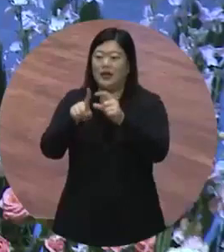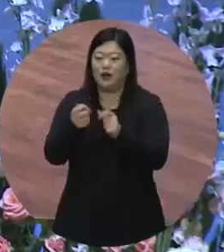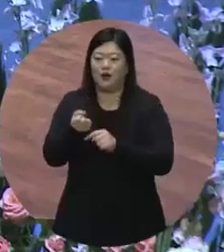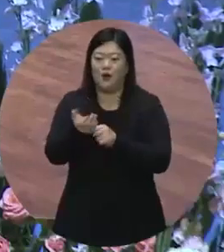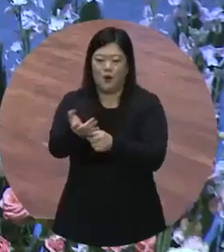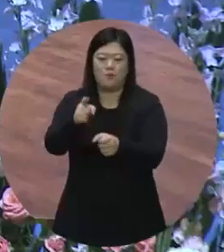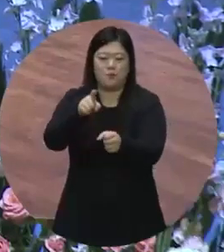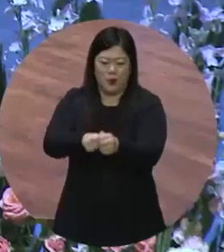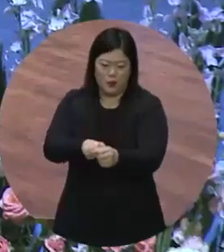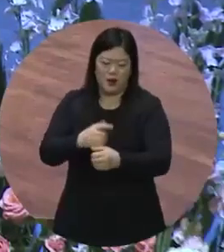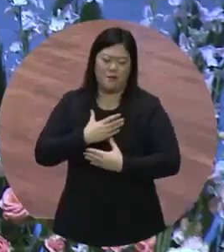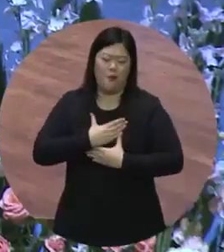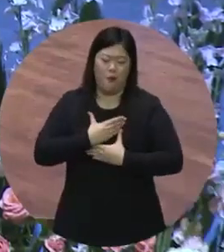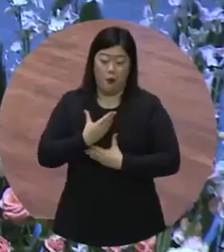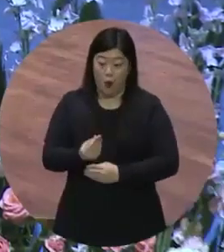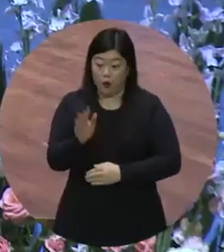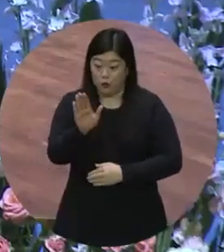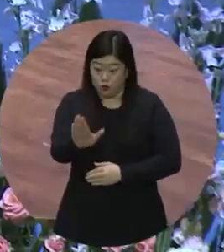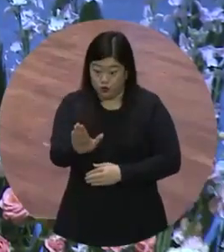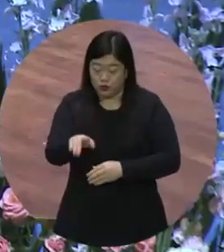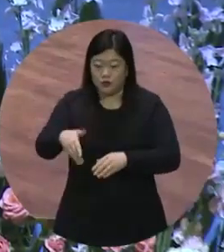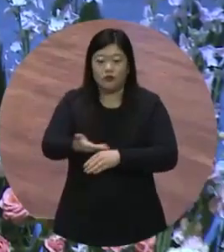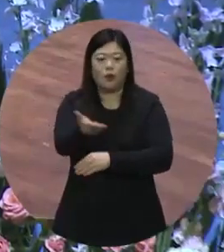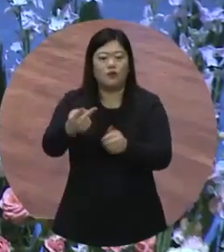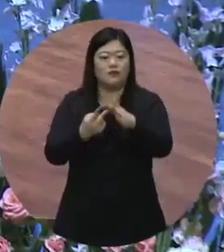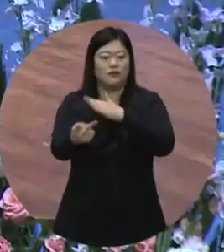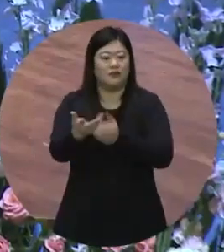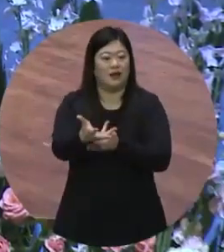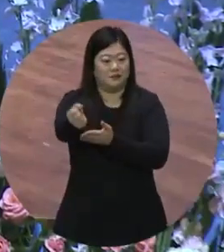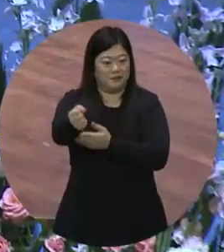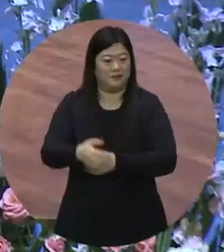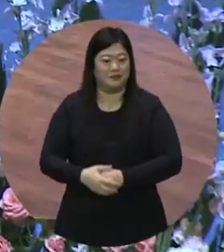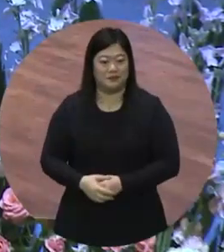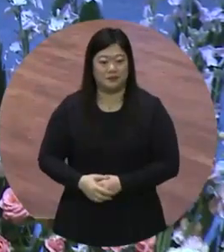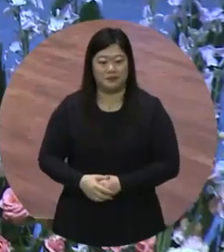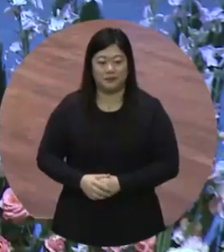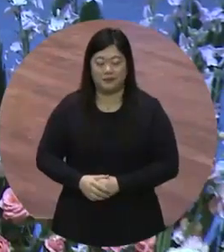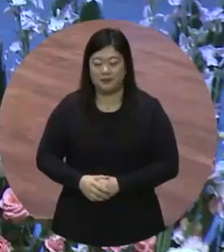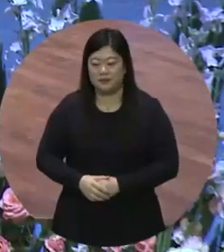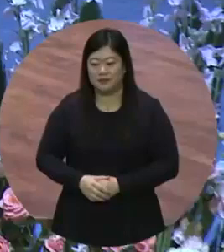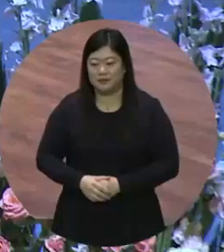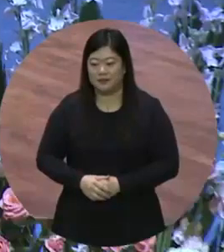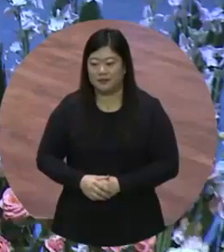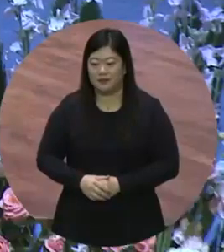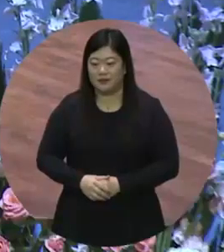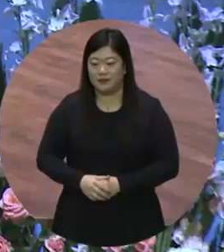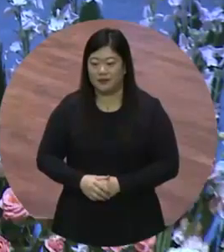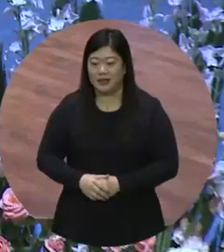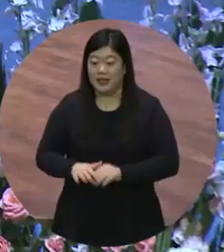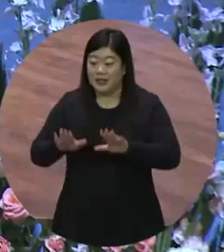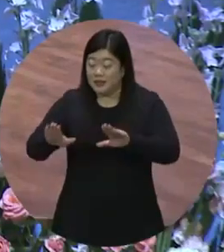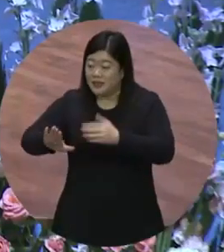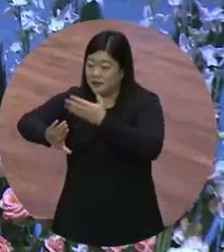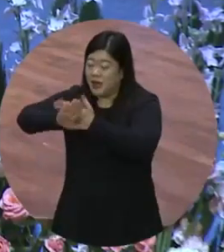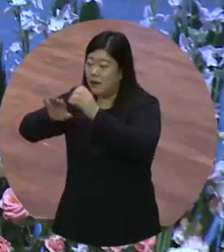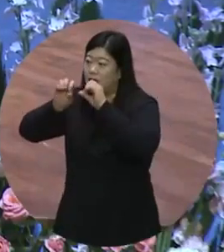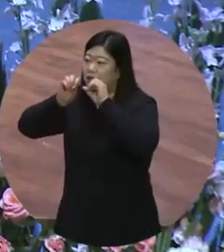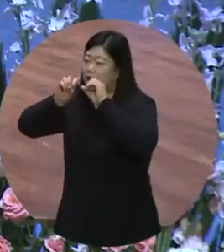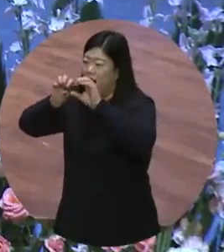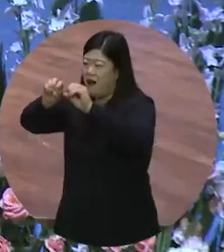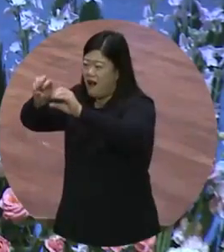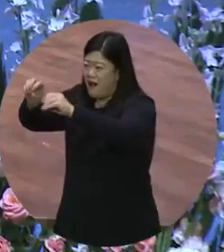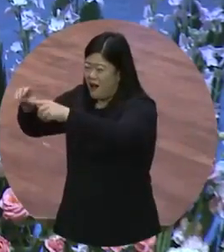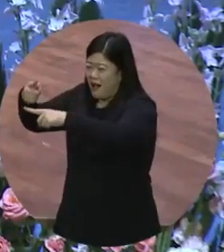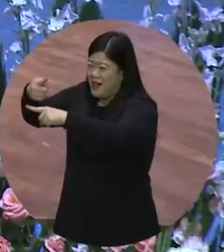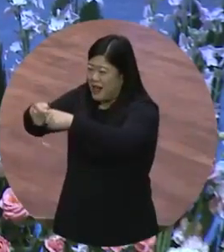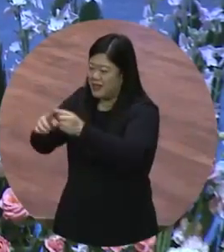우리에게도 이런 비전을 심어주고 계시잖아요. 지금 이 자리에 계신 선교사님들은요 해외에서 선교를 실현하는 삶을